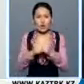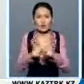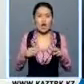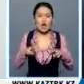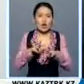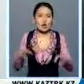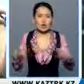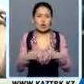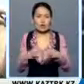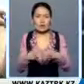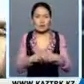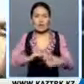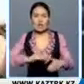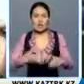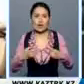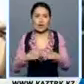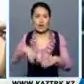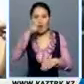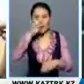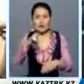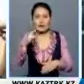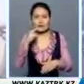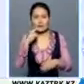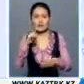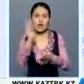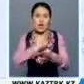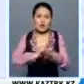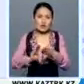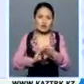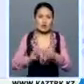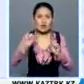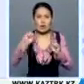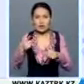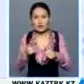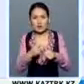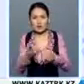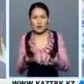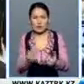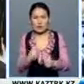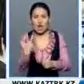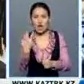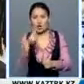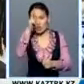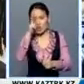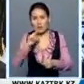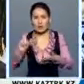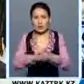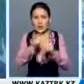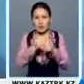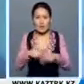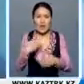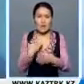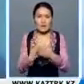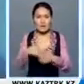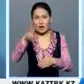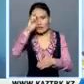үкіметтік ұйымдар және жеке кәсіпорындар қазақша домендік жеке атау алуға кірісулері керек. Оны рәсімдеуге 3 ай уақыт беріледі.